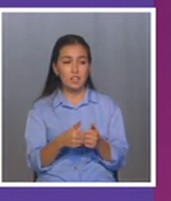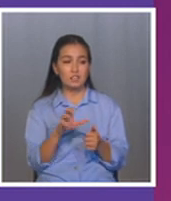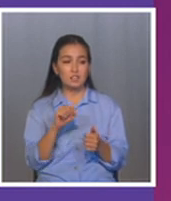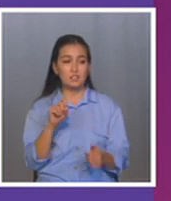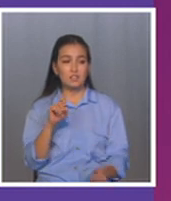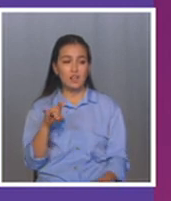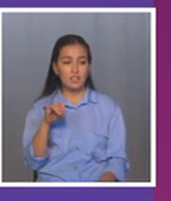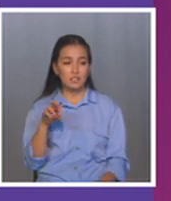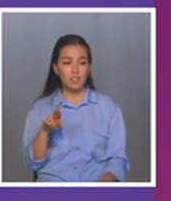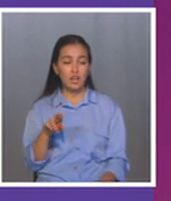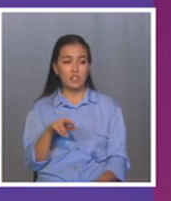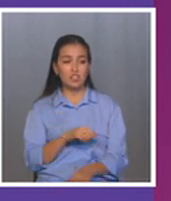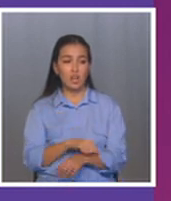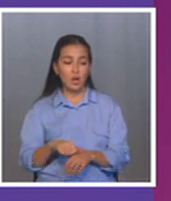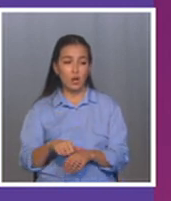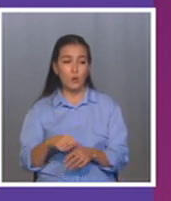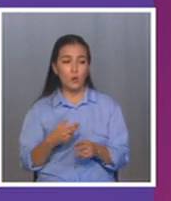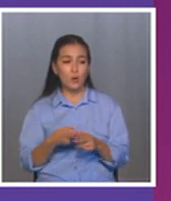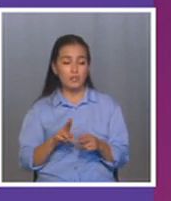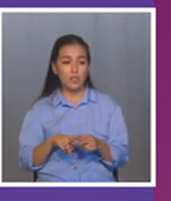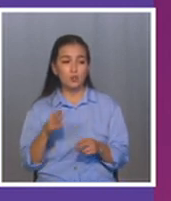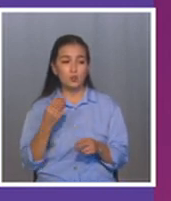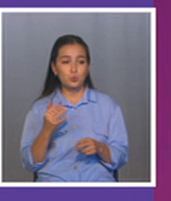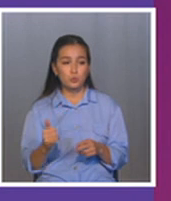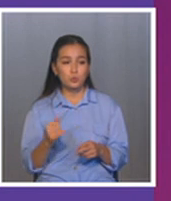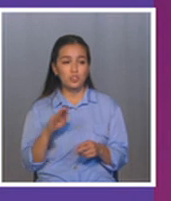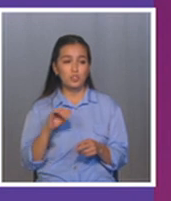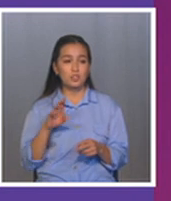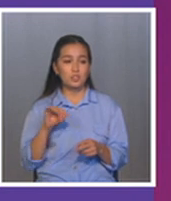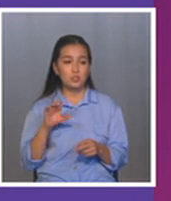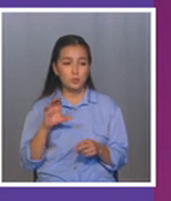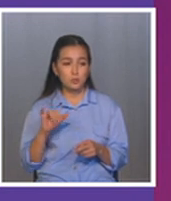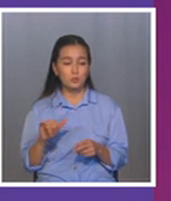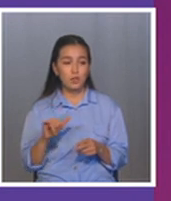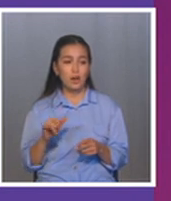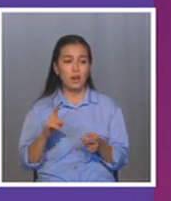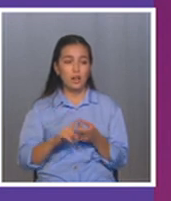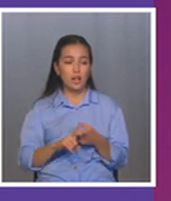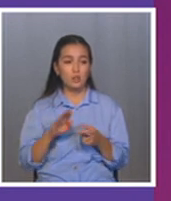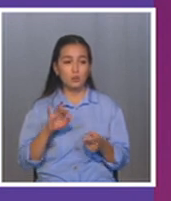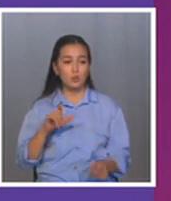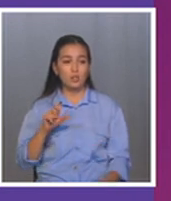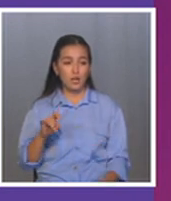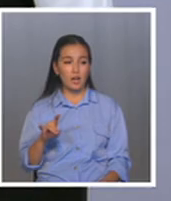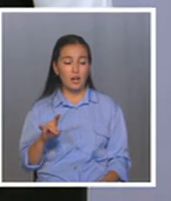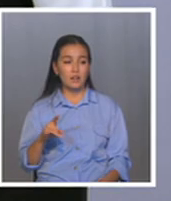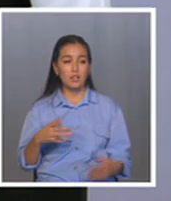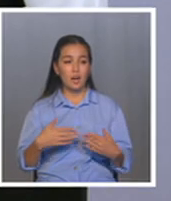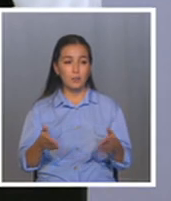Сырдария жағалауымен, одан Шудан Жетісу арқылы Жоңғар қақпасына өтіп